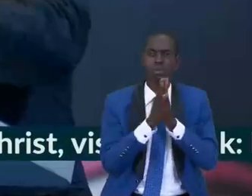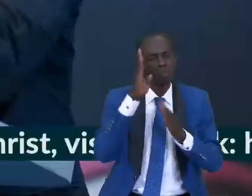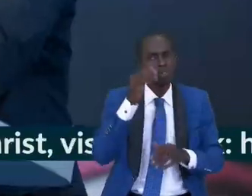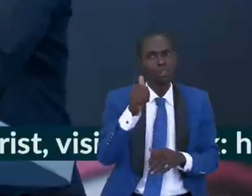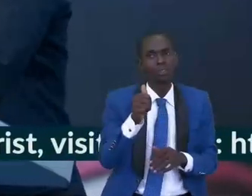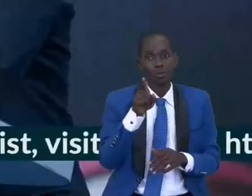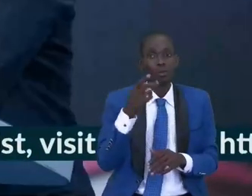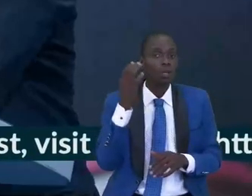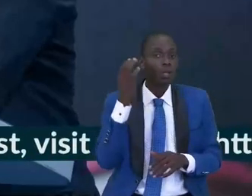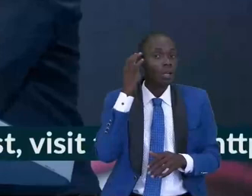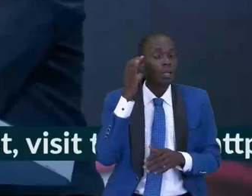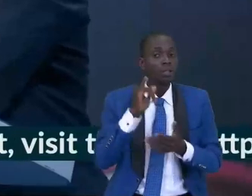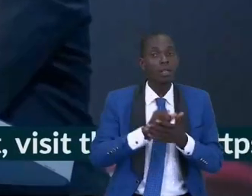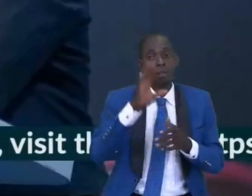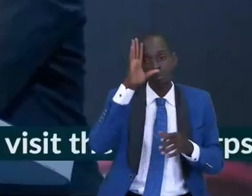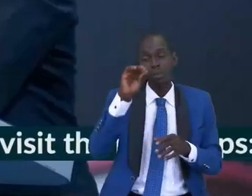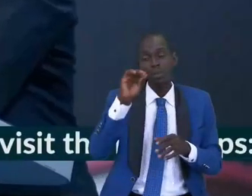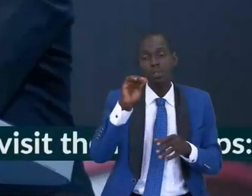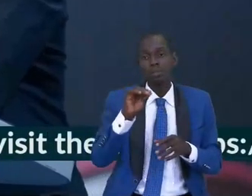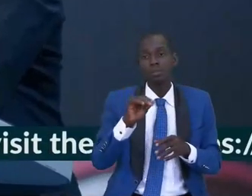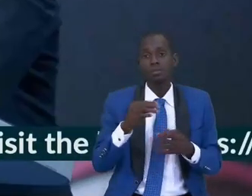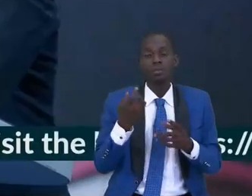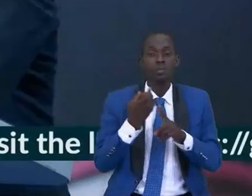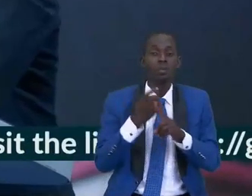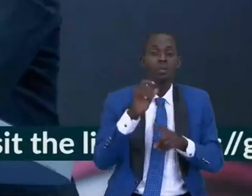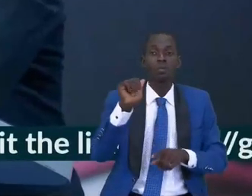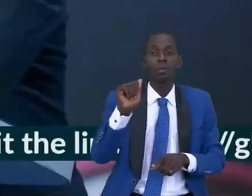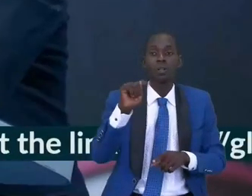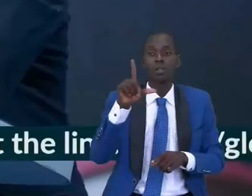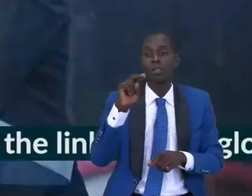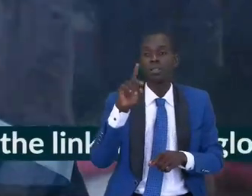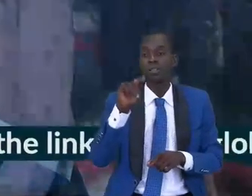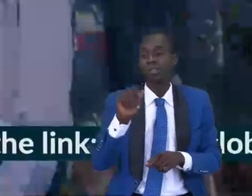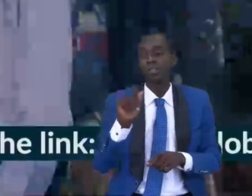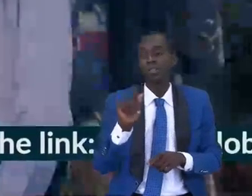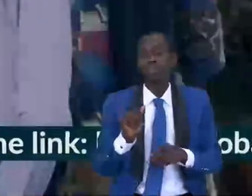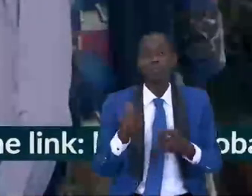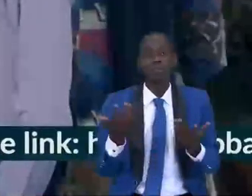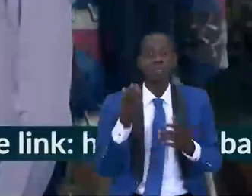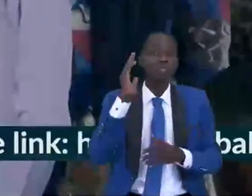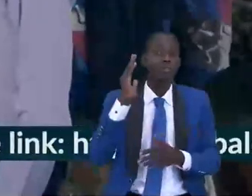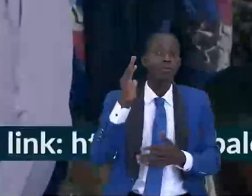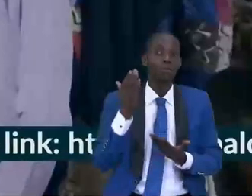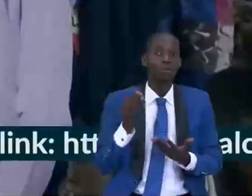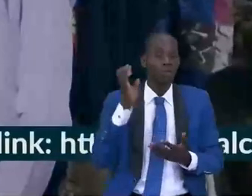votre email. Pour tous ceux qui sont sur les réseaux sociaux.